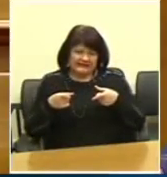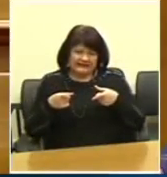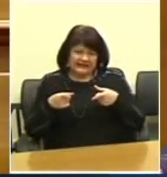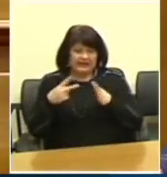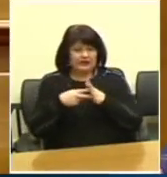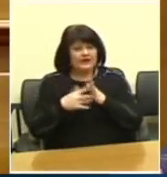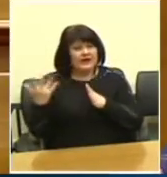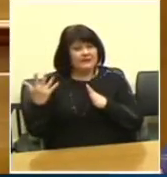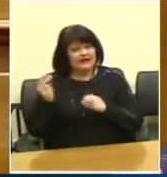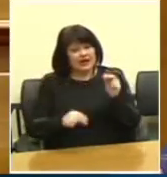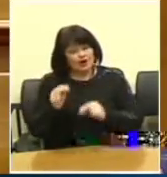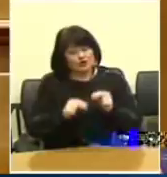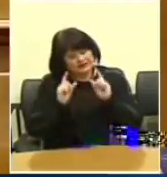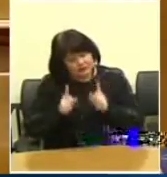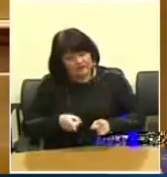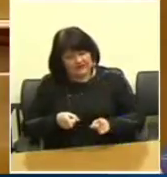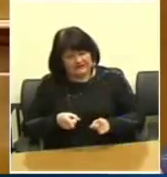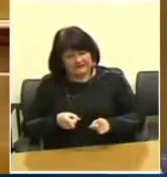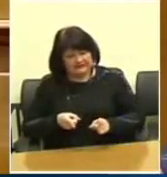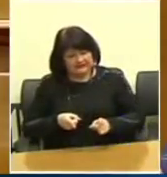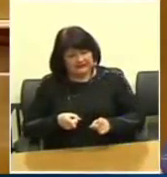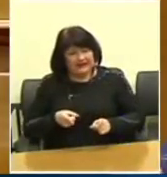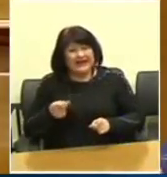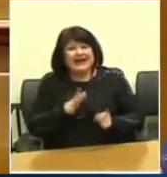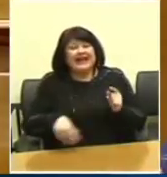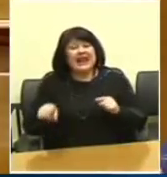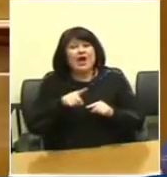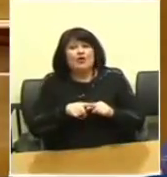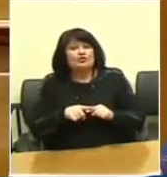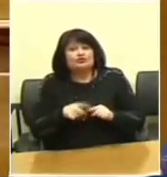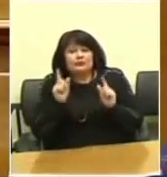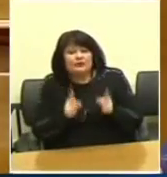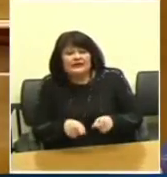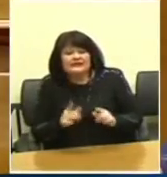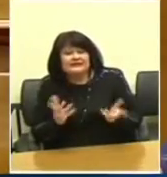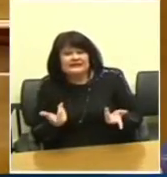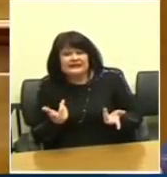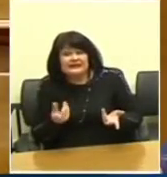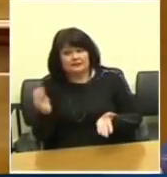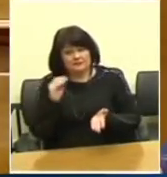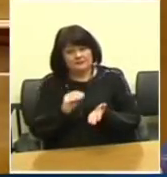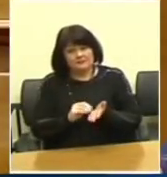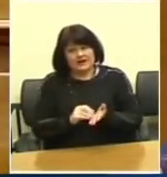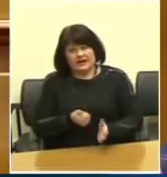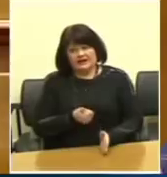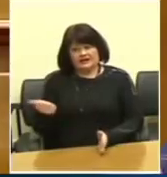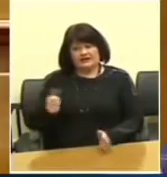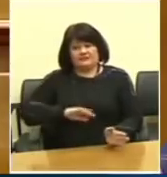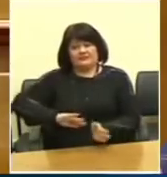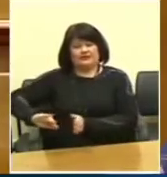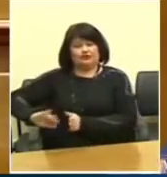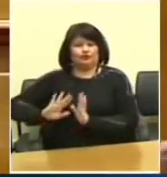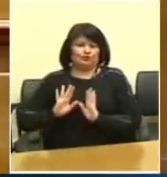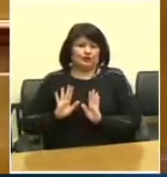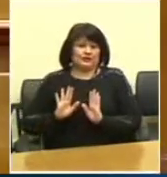2015. Δεν ήρθε στο προσκήνιο ο ελληνικός λαός, κύριε Μητσοτάκη, για να αποχωρήσει ξανά σε μια τετραετία.